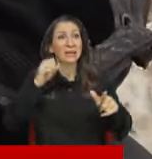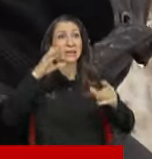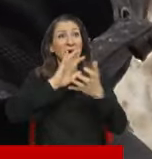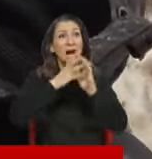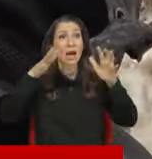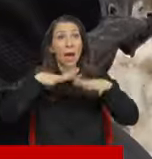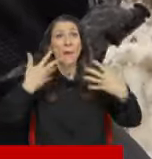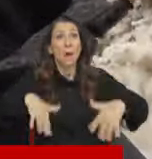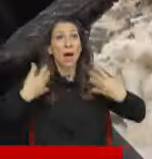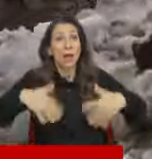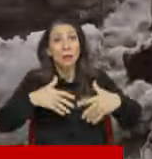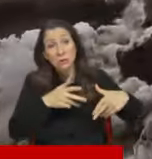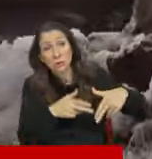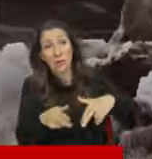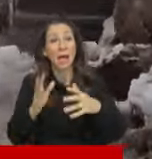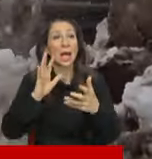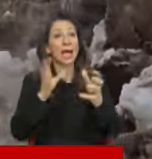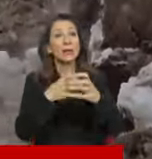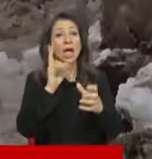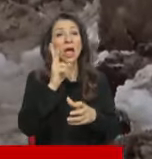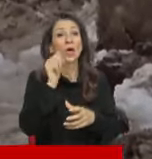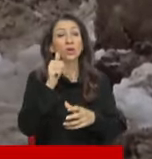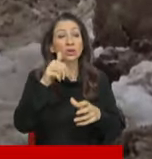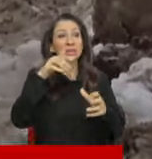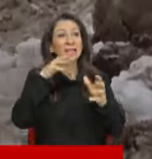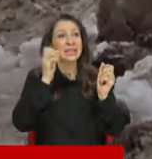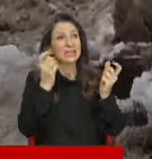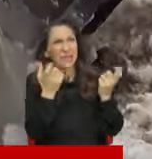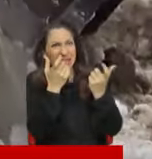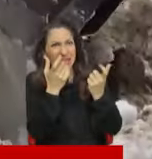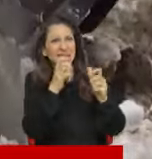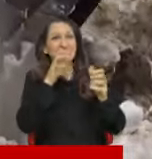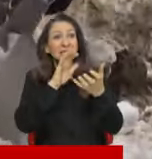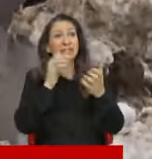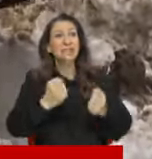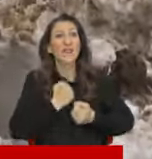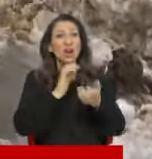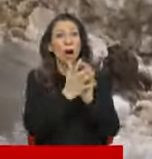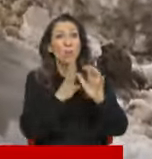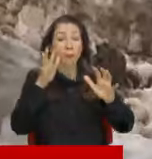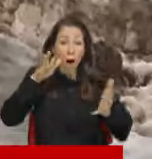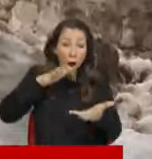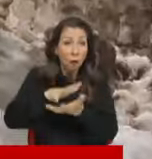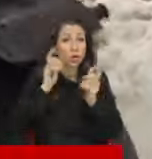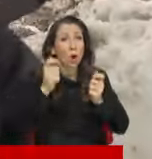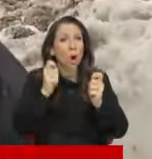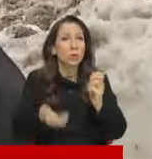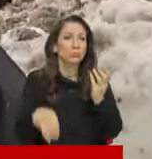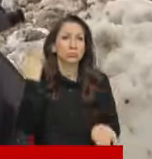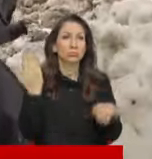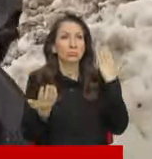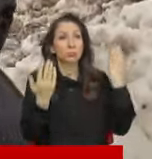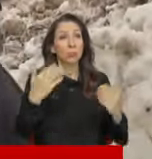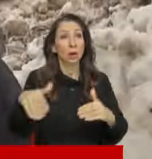hepimiz panikle dışarıya çıktık ekipler iki gün boyunca Çığ mesaisinde ydi dev kar kütleleri güçlükle kaldırıldı